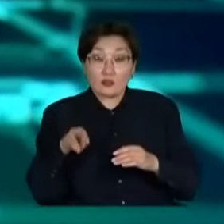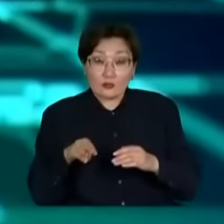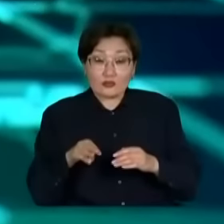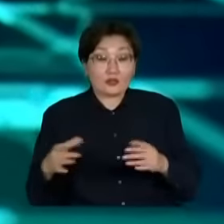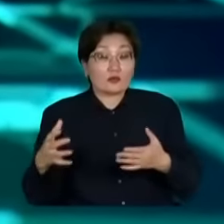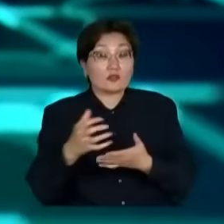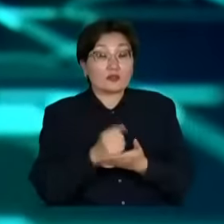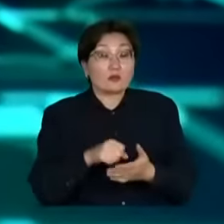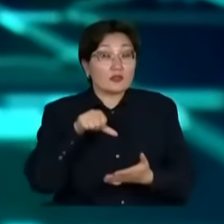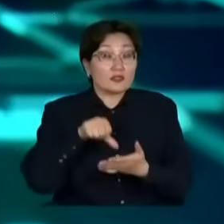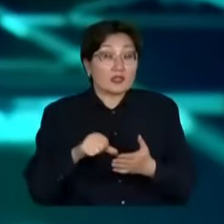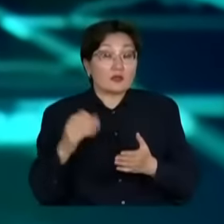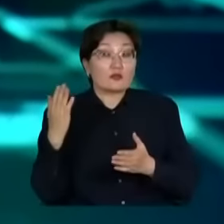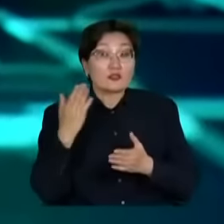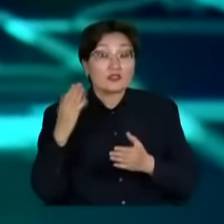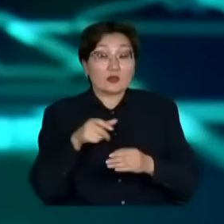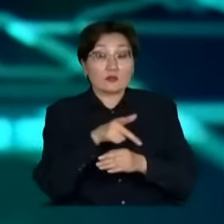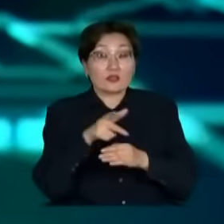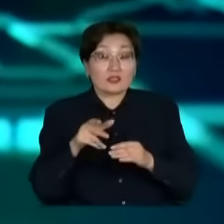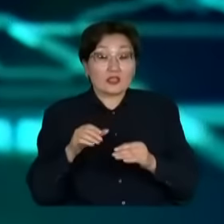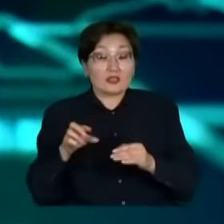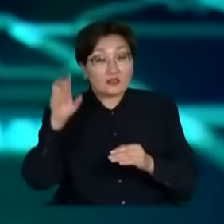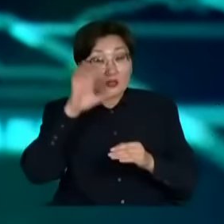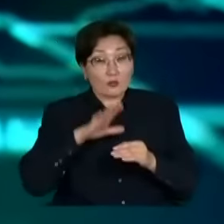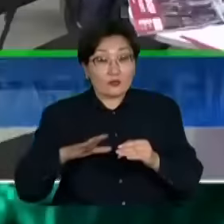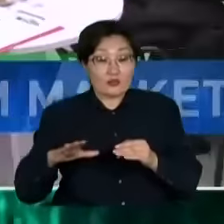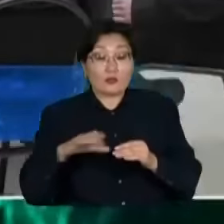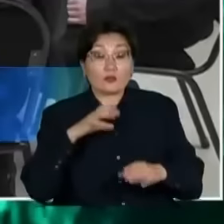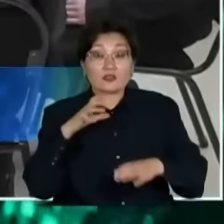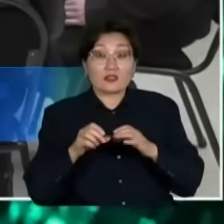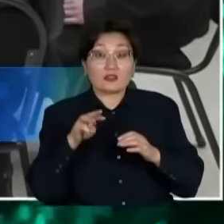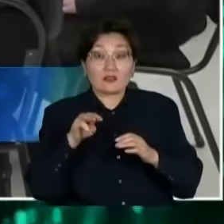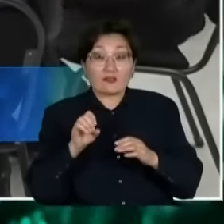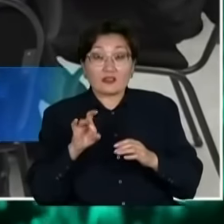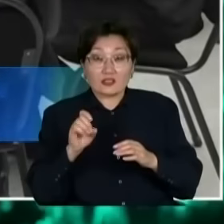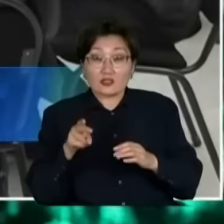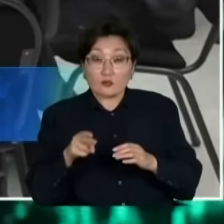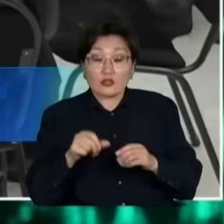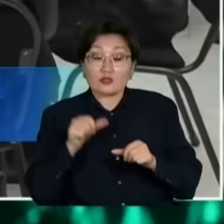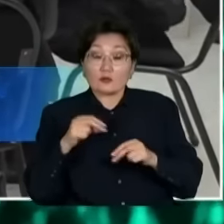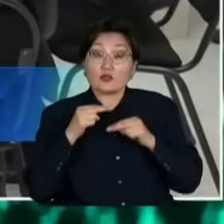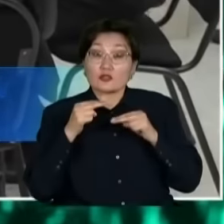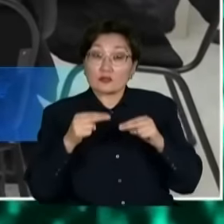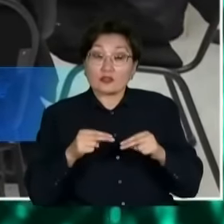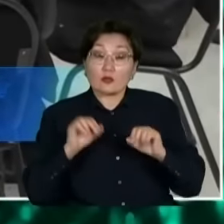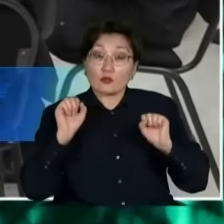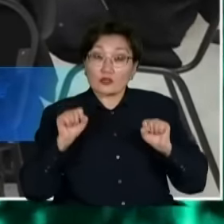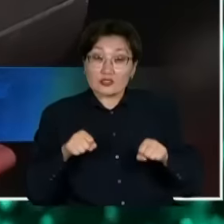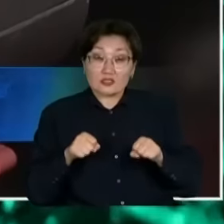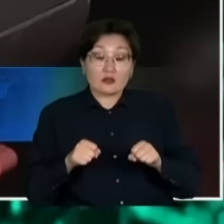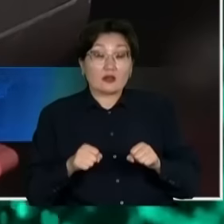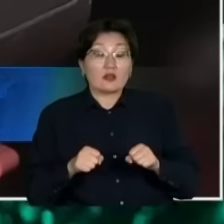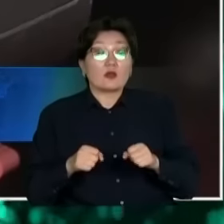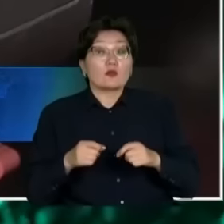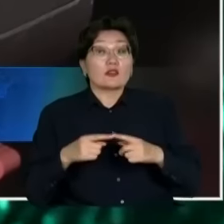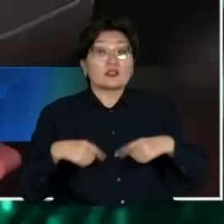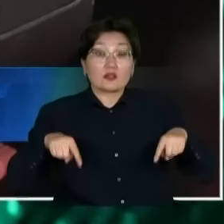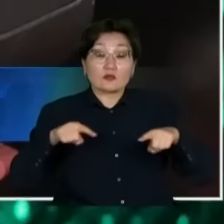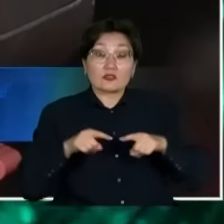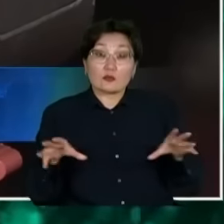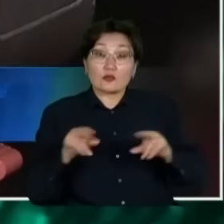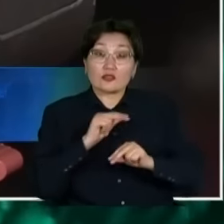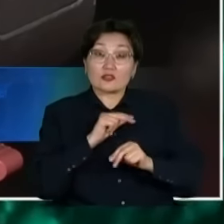собрал представителей киноиндустрии из стран СНГ мировых кино и ТВ рынков особое внимание уделили возможностям дистрибьюции и совместных